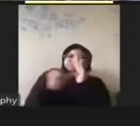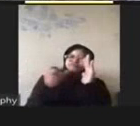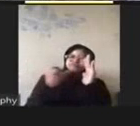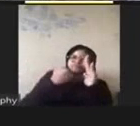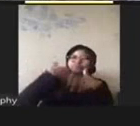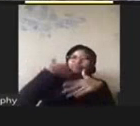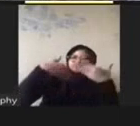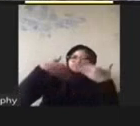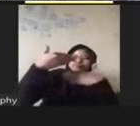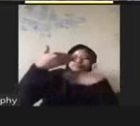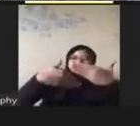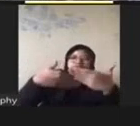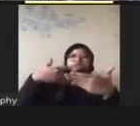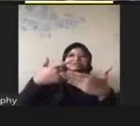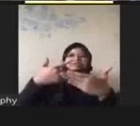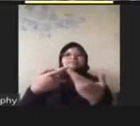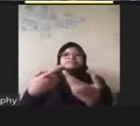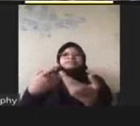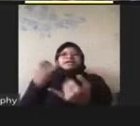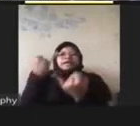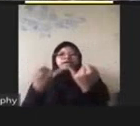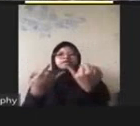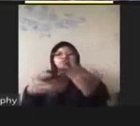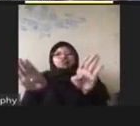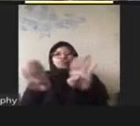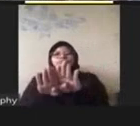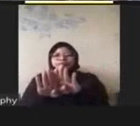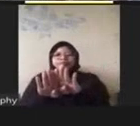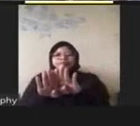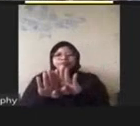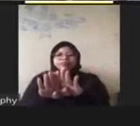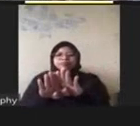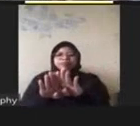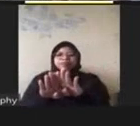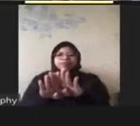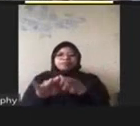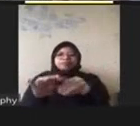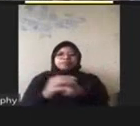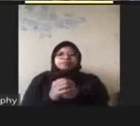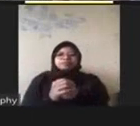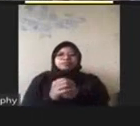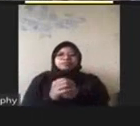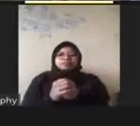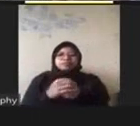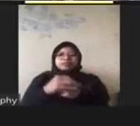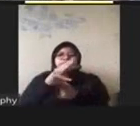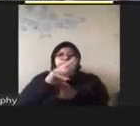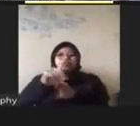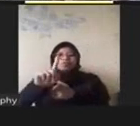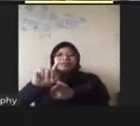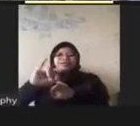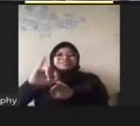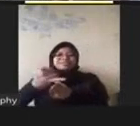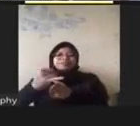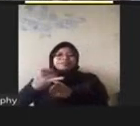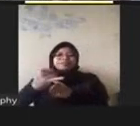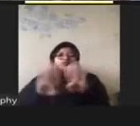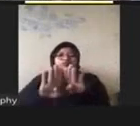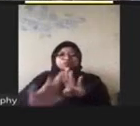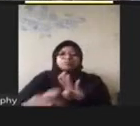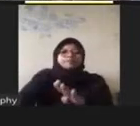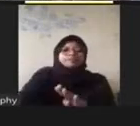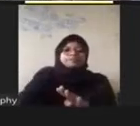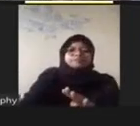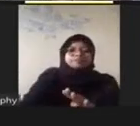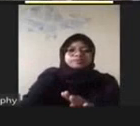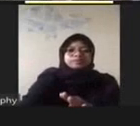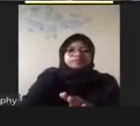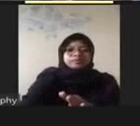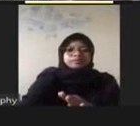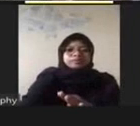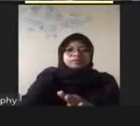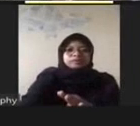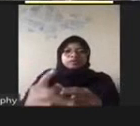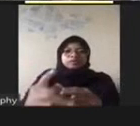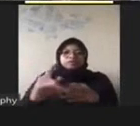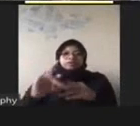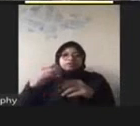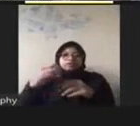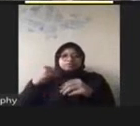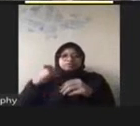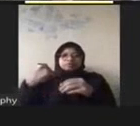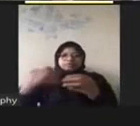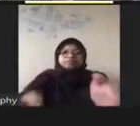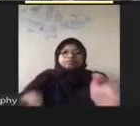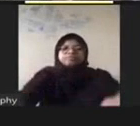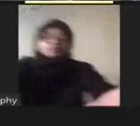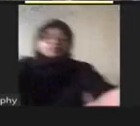itu kami tutup akhirnya pada 32 jam dan akhirnya surveinya nggak jadi dilakukan. Jadi